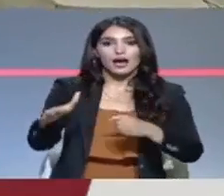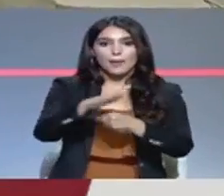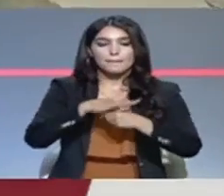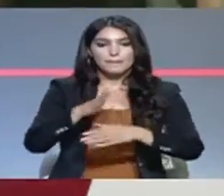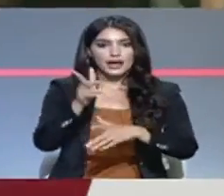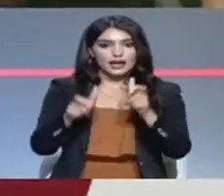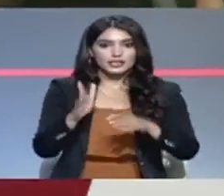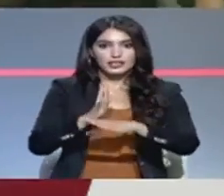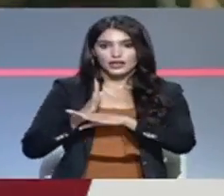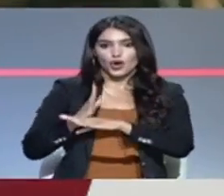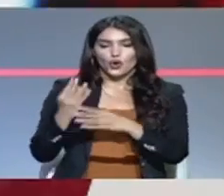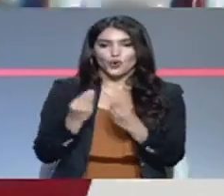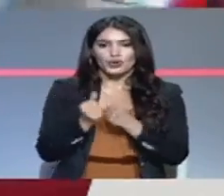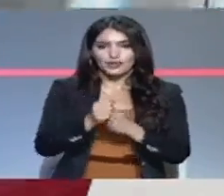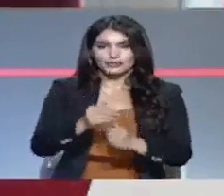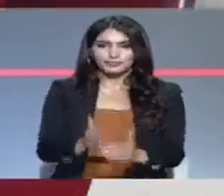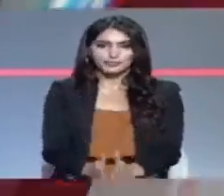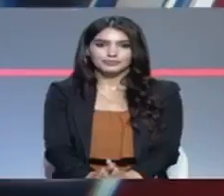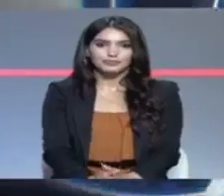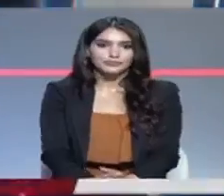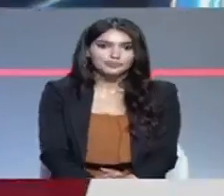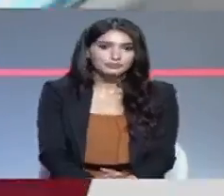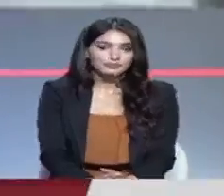المستشفى العسكري الميداني بالجهة.